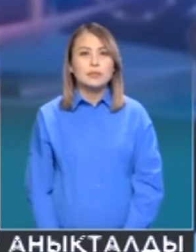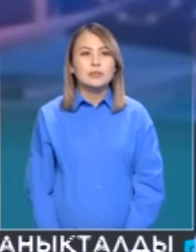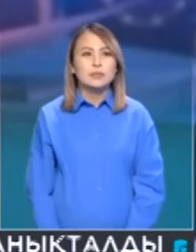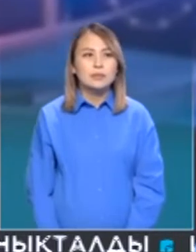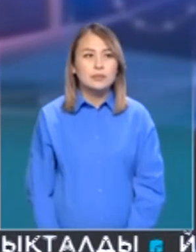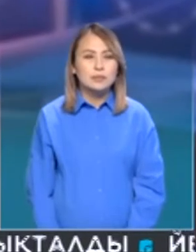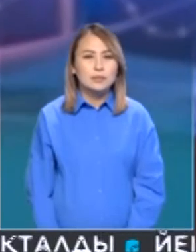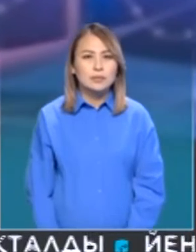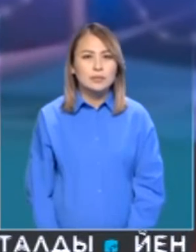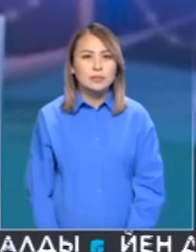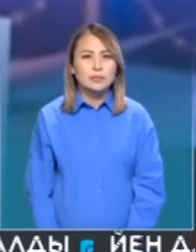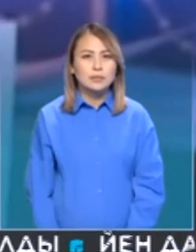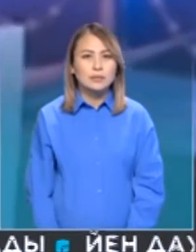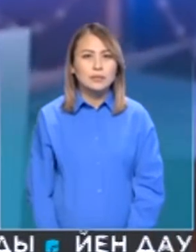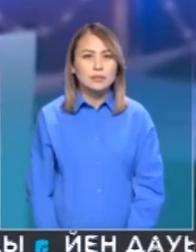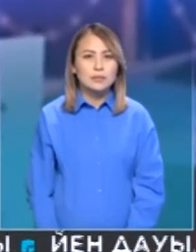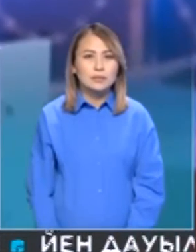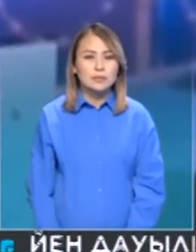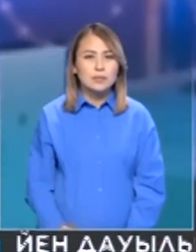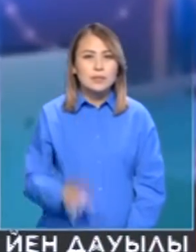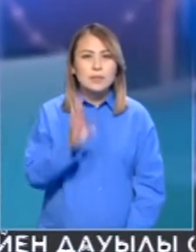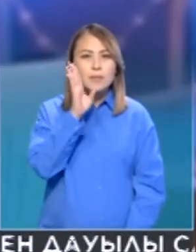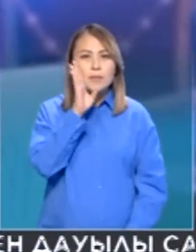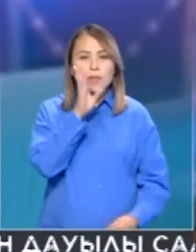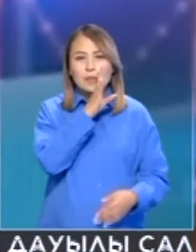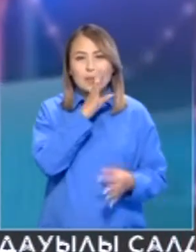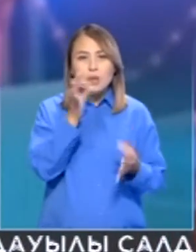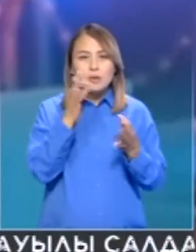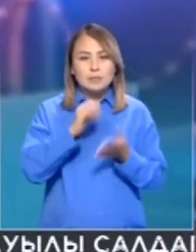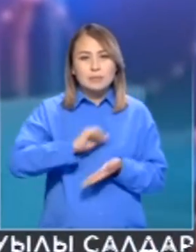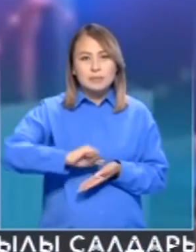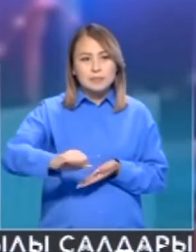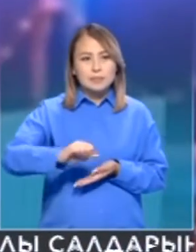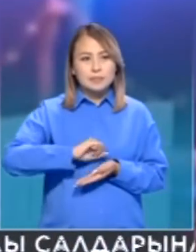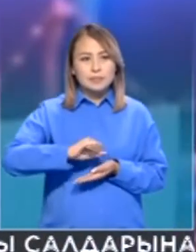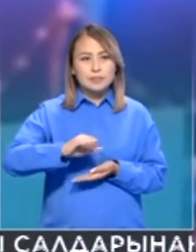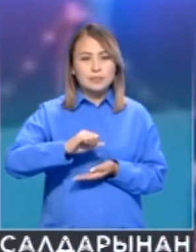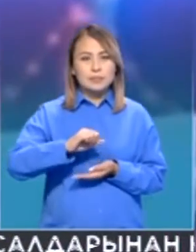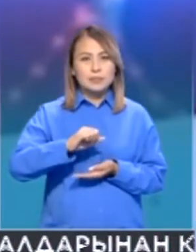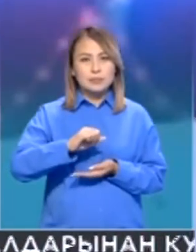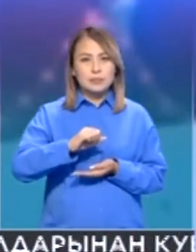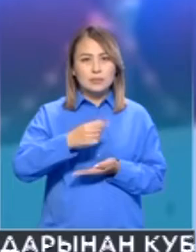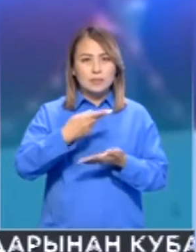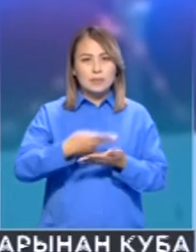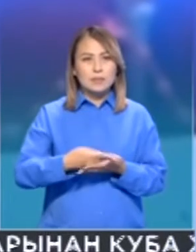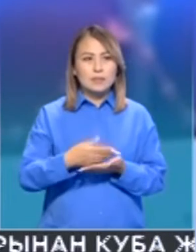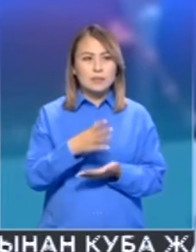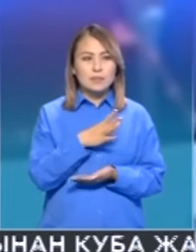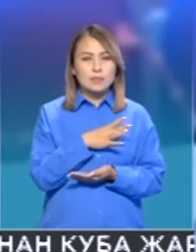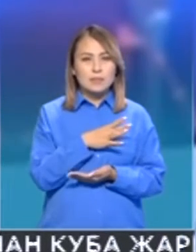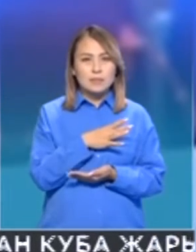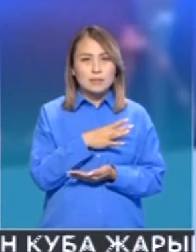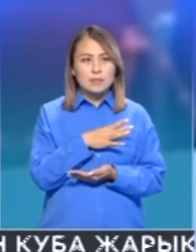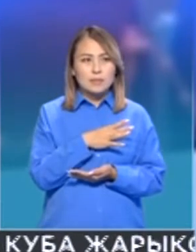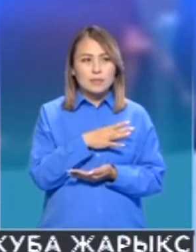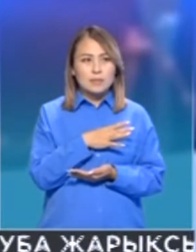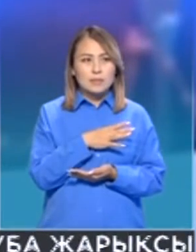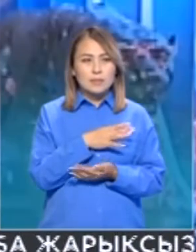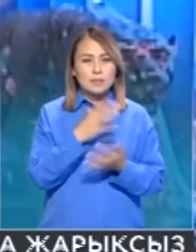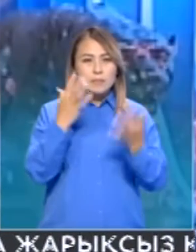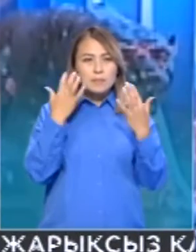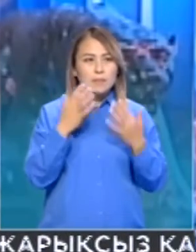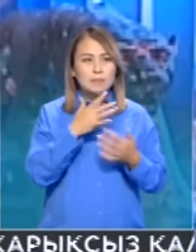айтуы бойынша бесікті жатады екен, аңырсып жаңағы. Сіз басымыздың бәрі қара шешіқ деген қаттап кетеді